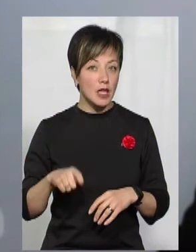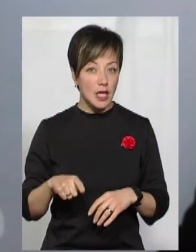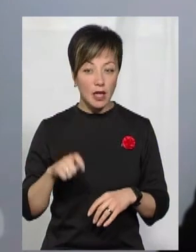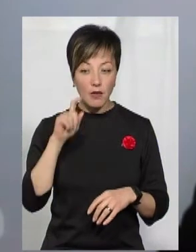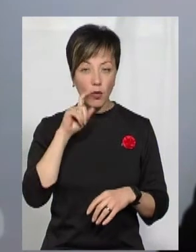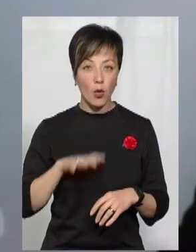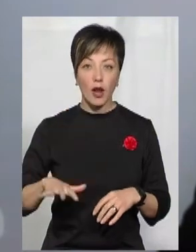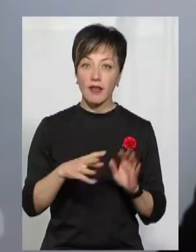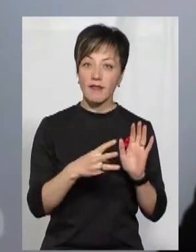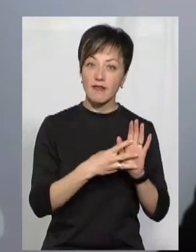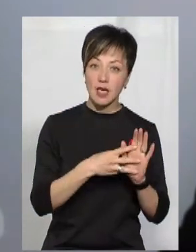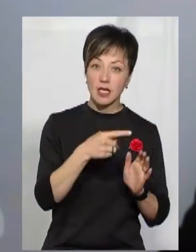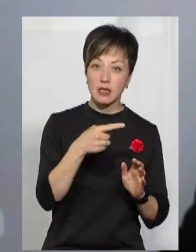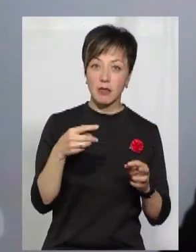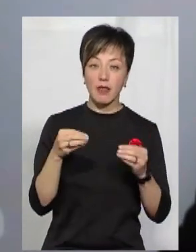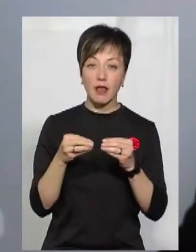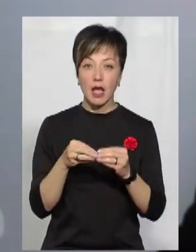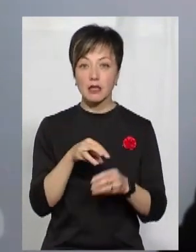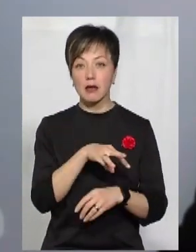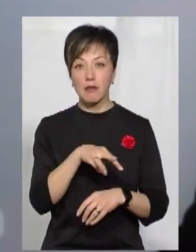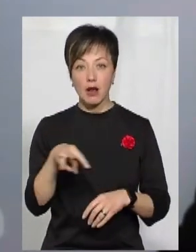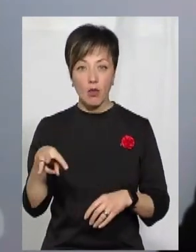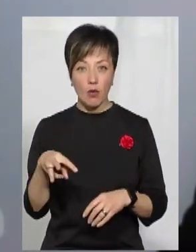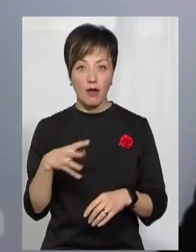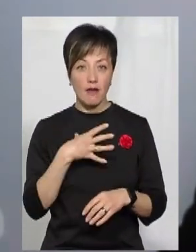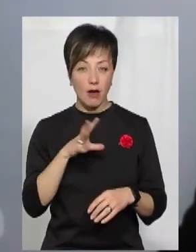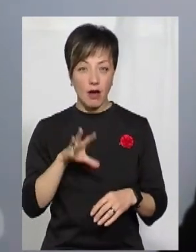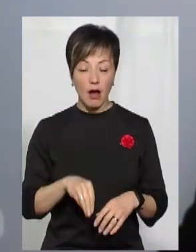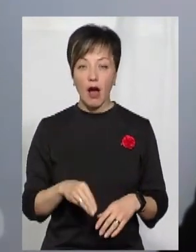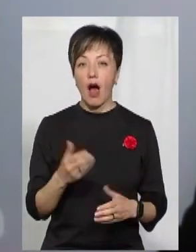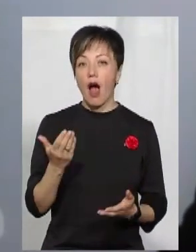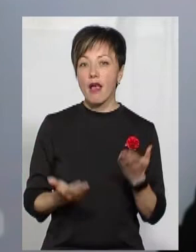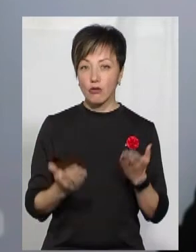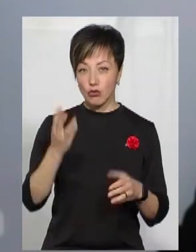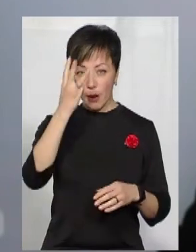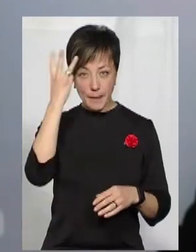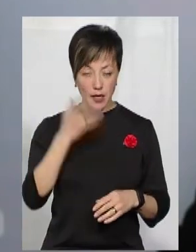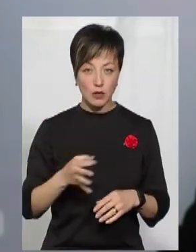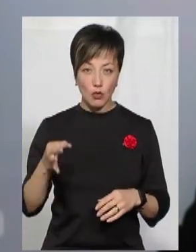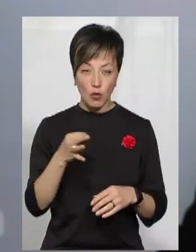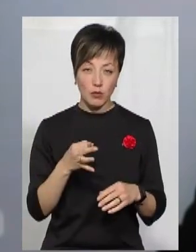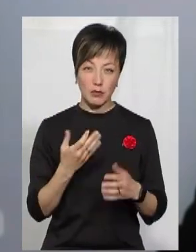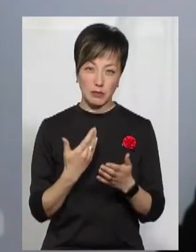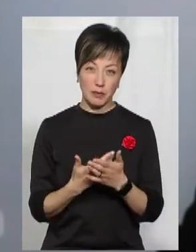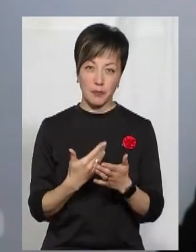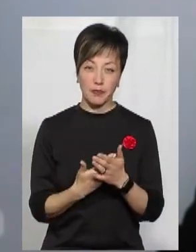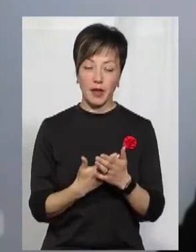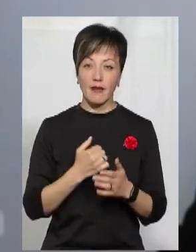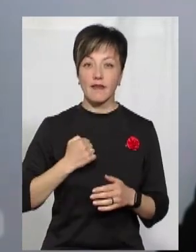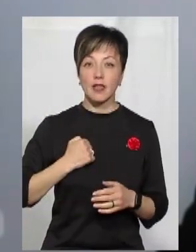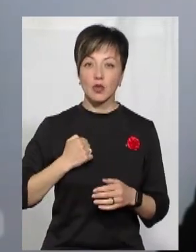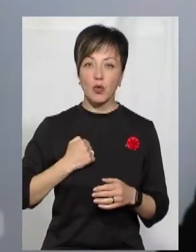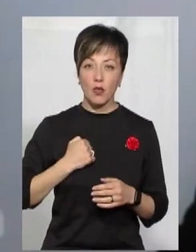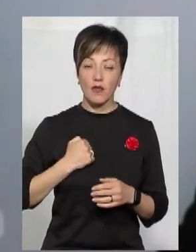України, це на сьогодні 8-10 мільйонів. Озвучують цифру. Якщо брати нашу Хмельницьку область, то